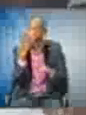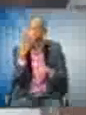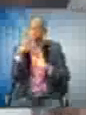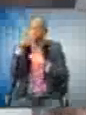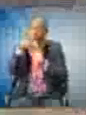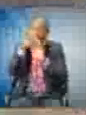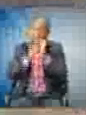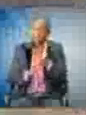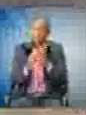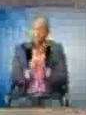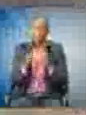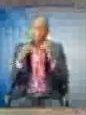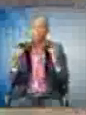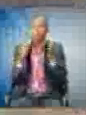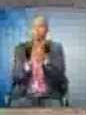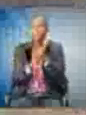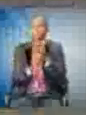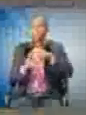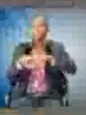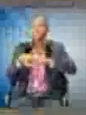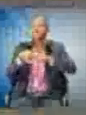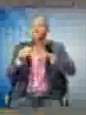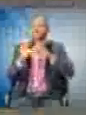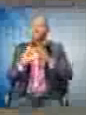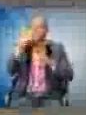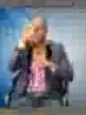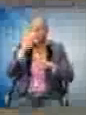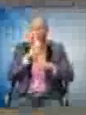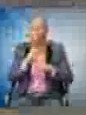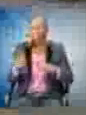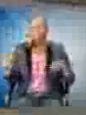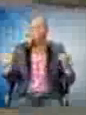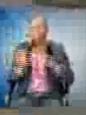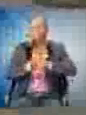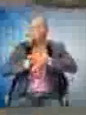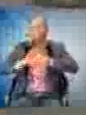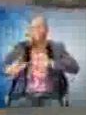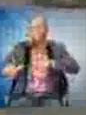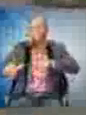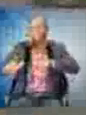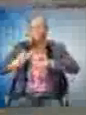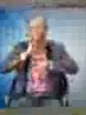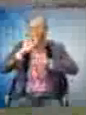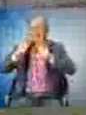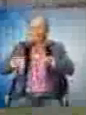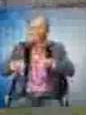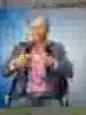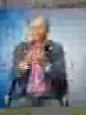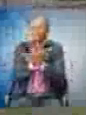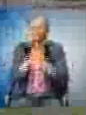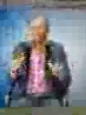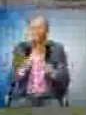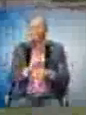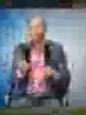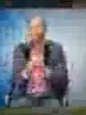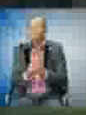Beaucoup des établissements scolaires de Lubumbashi sont presque déserts pendant cette période de détente, excepté quelques